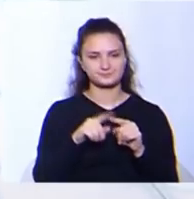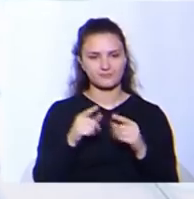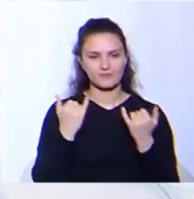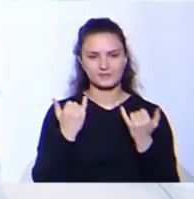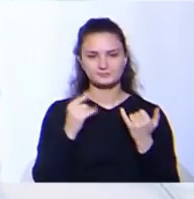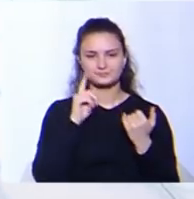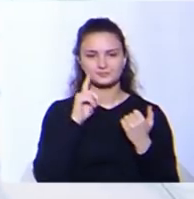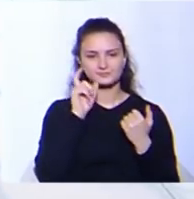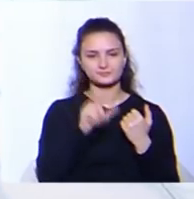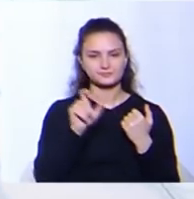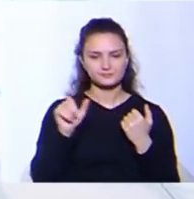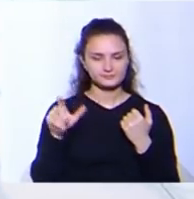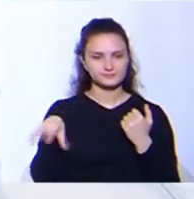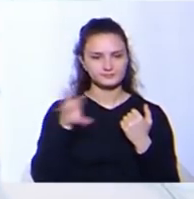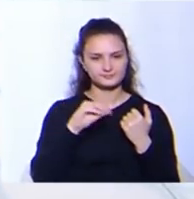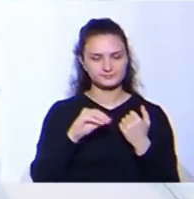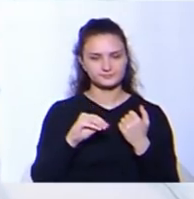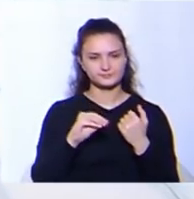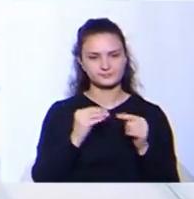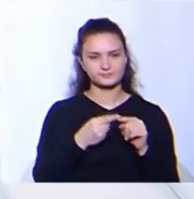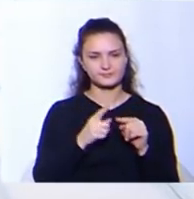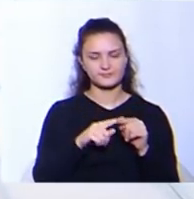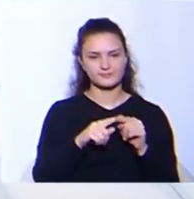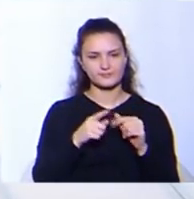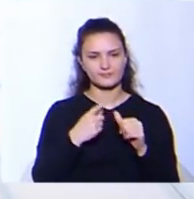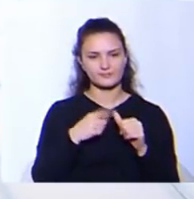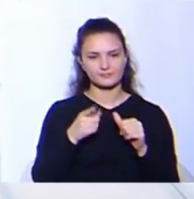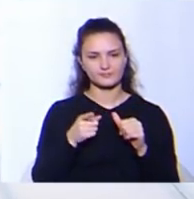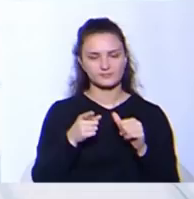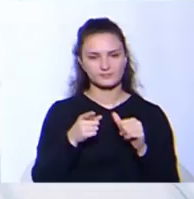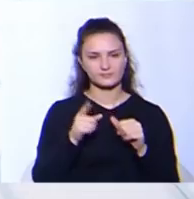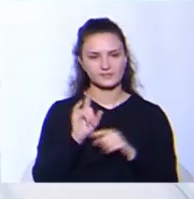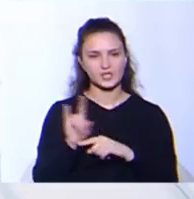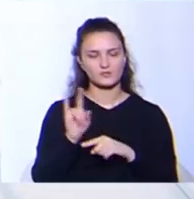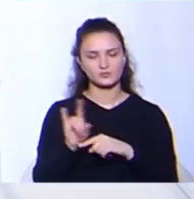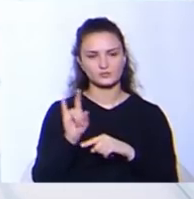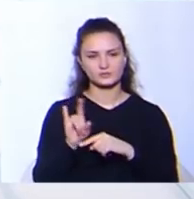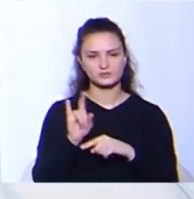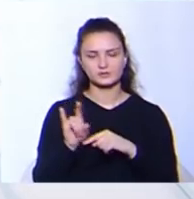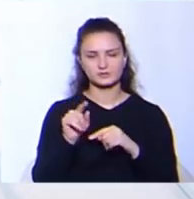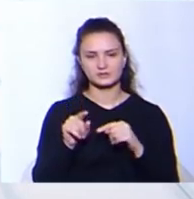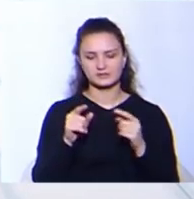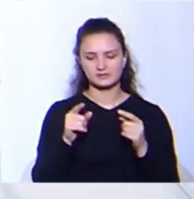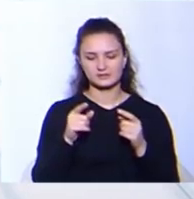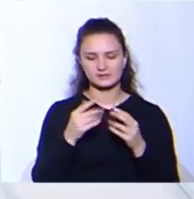თანამედროვე საზოგადოება ეს არის უკონტროლო ხელოვნურად შექმნილი სინთეზური ნივთიერებები